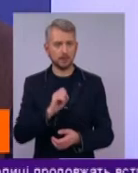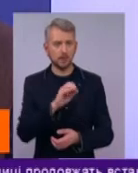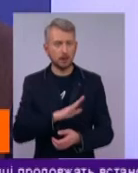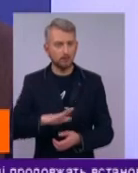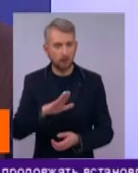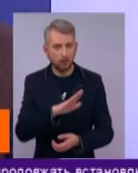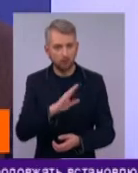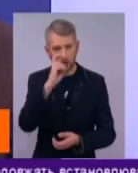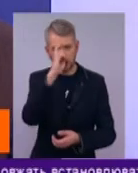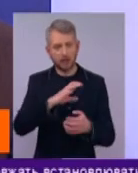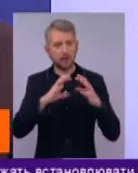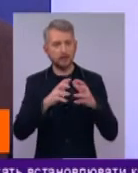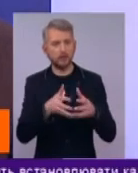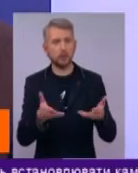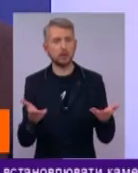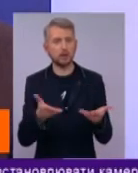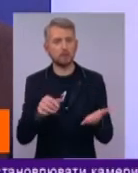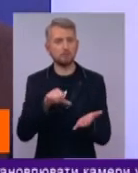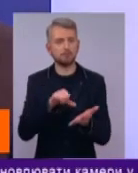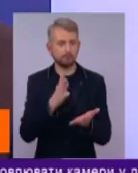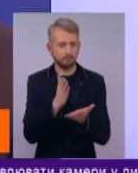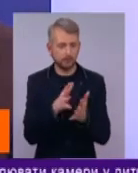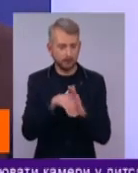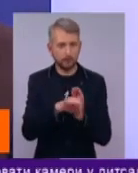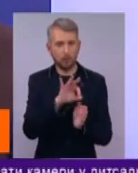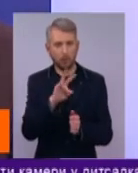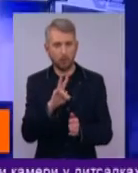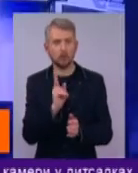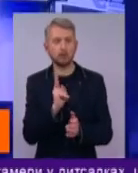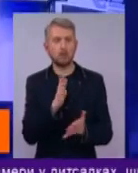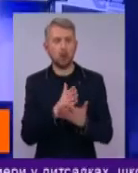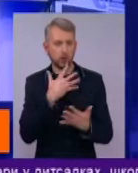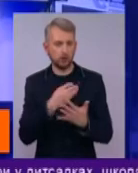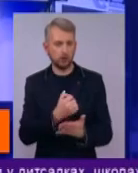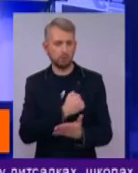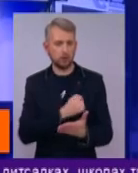Європи, країни світу, які представлені в ООН, які мають своїх миротворців.